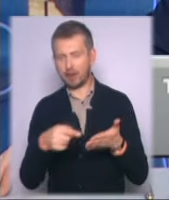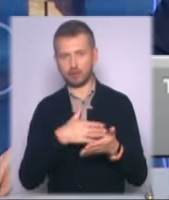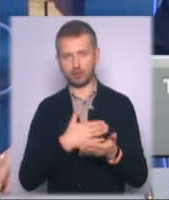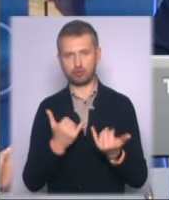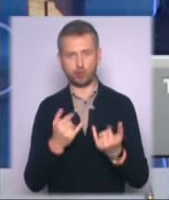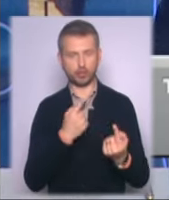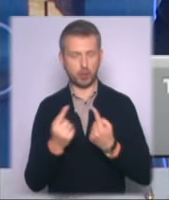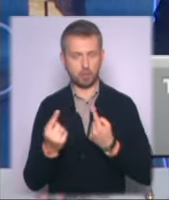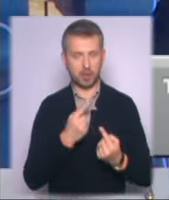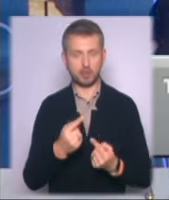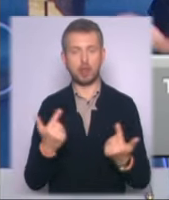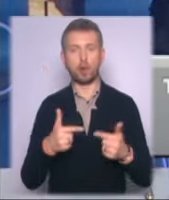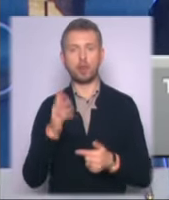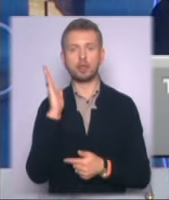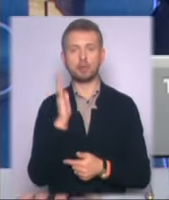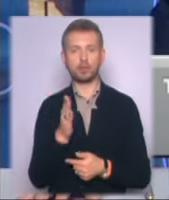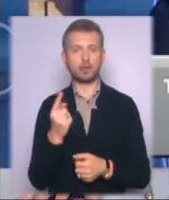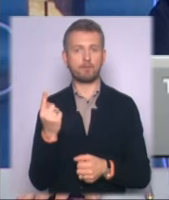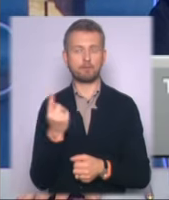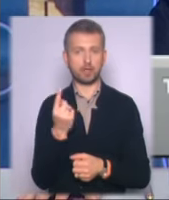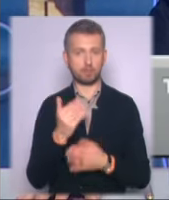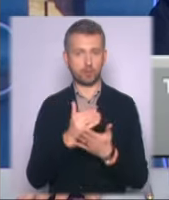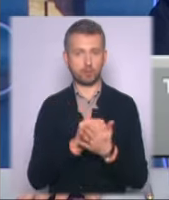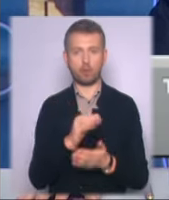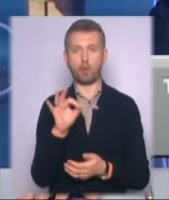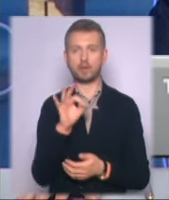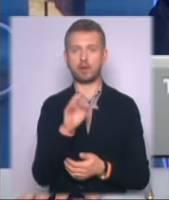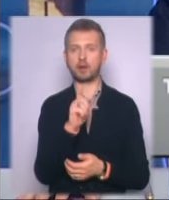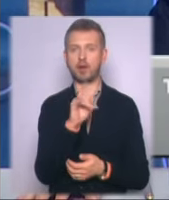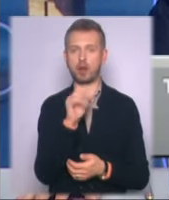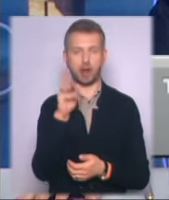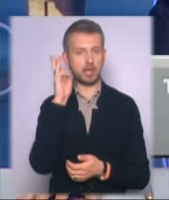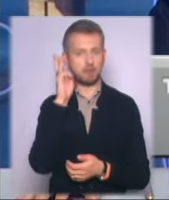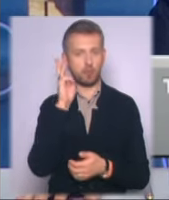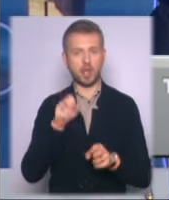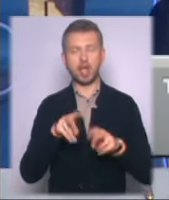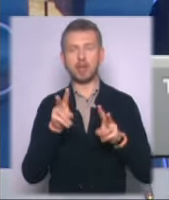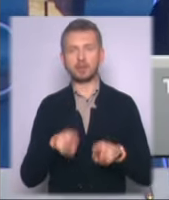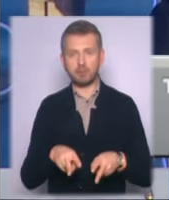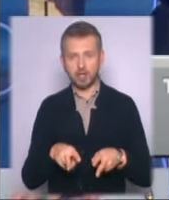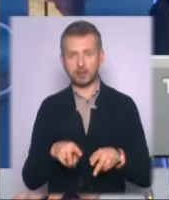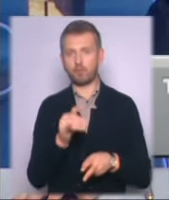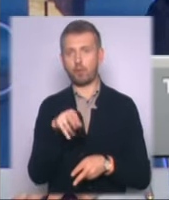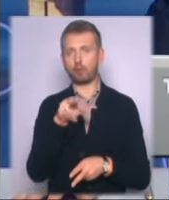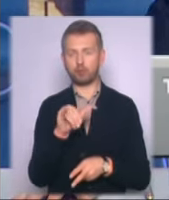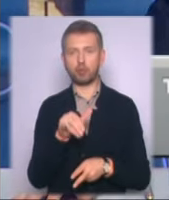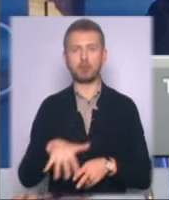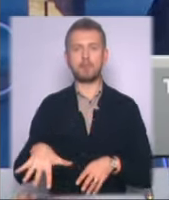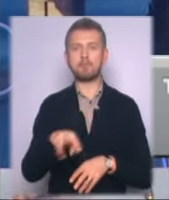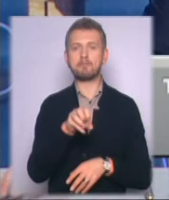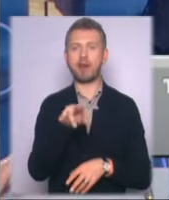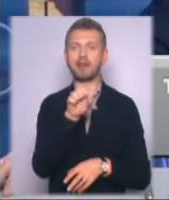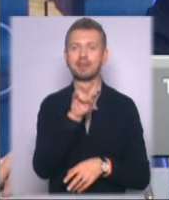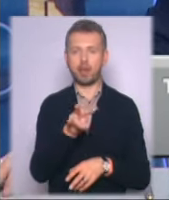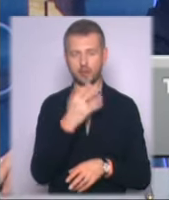сьогоднішньої бесіди. Нашим гостем буде в першій столиці Олександр Хара, дипломат-експерт фонду «Майдан закордонних справ», у другій столиці Сергій